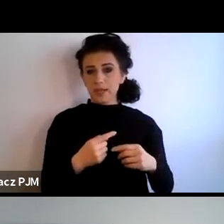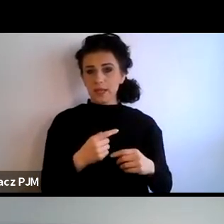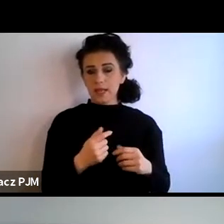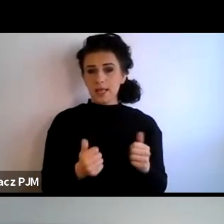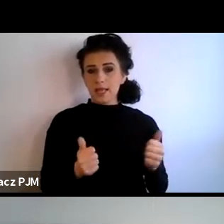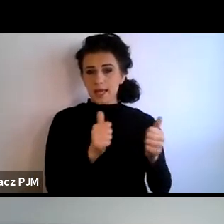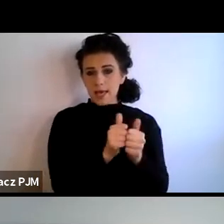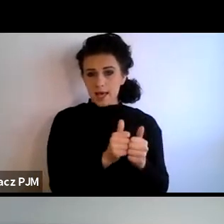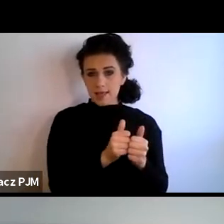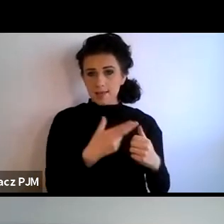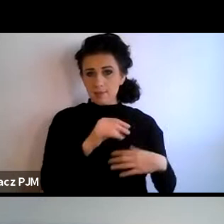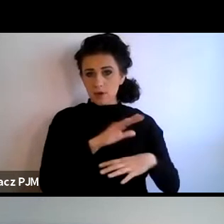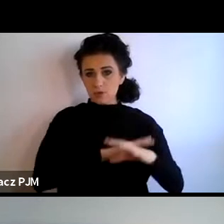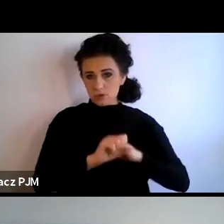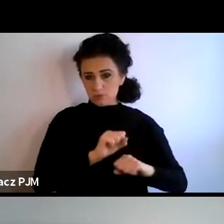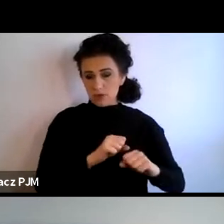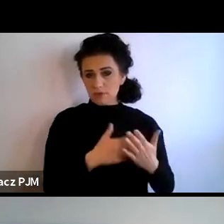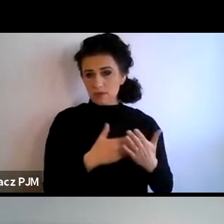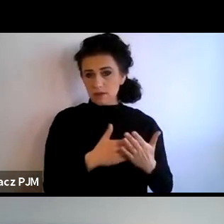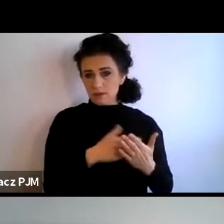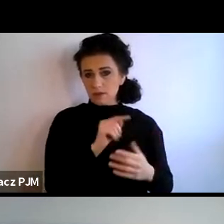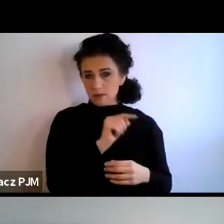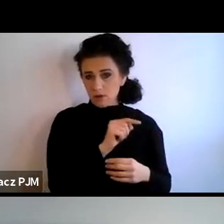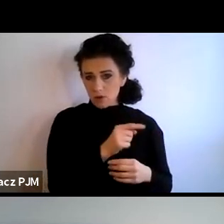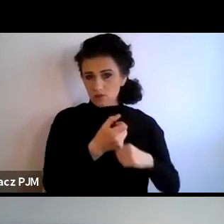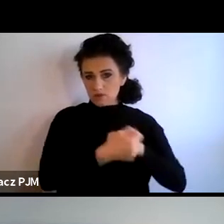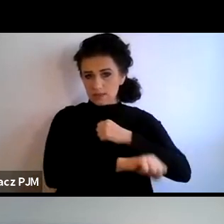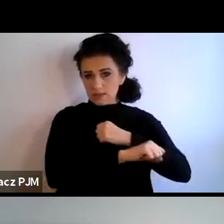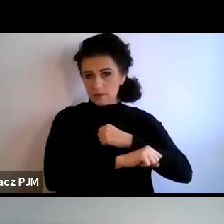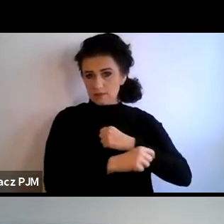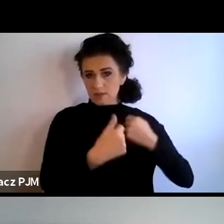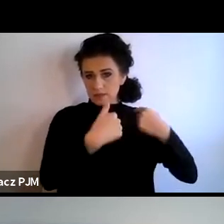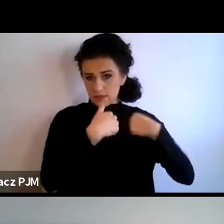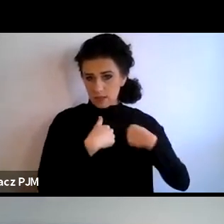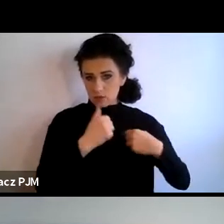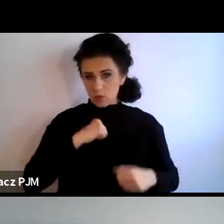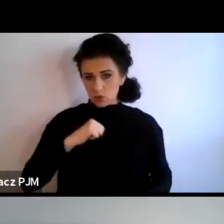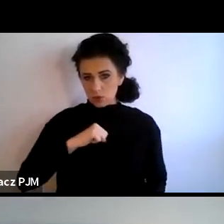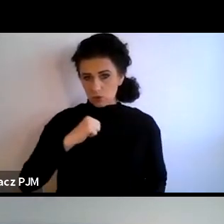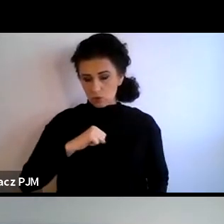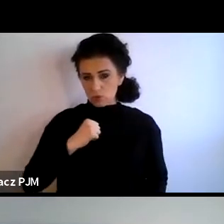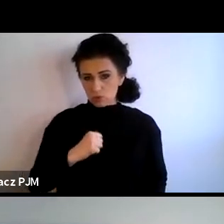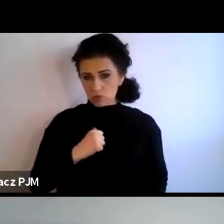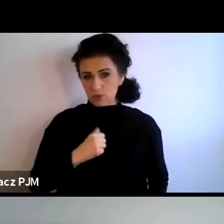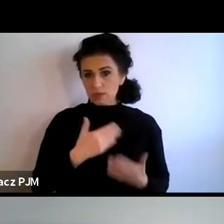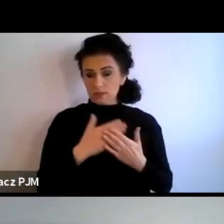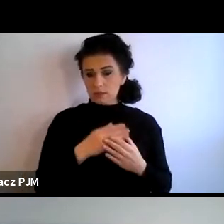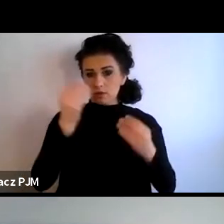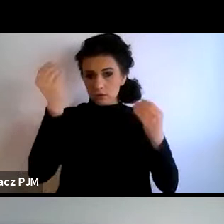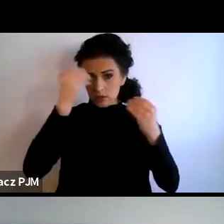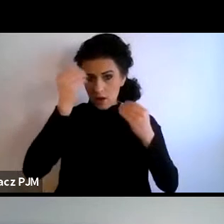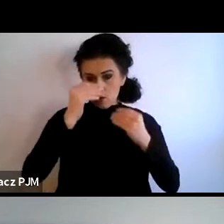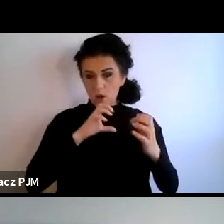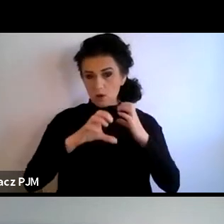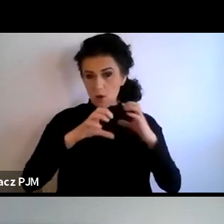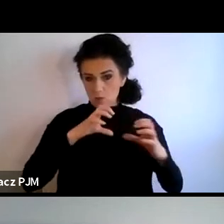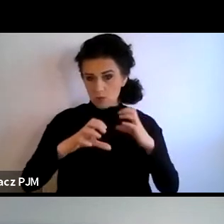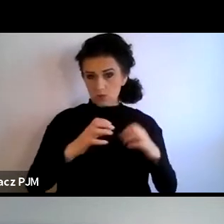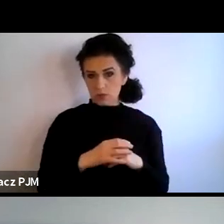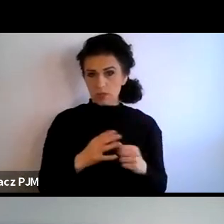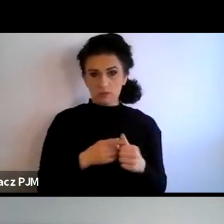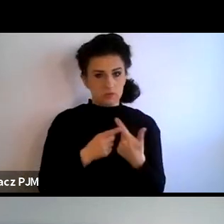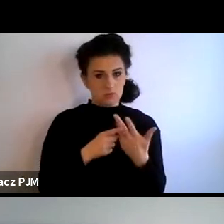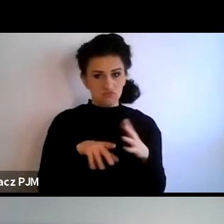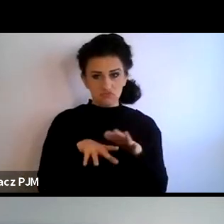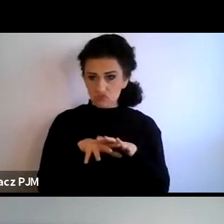wykonywania pewnych czynności niejako za nią. Więc tutaj też taka nauka i komunikacji, te umiejętności komunikacyjne.